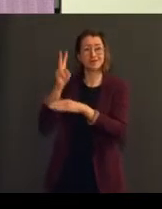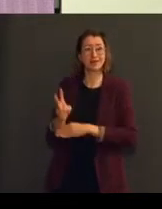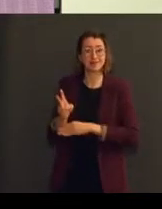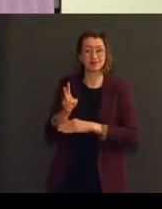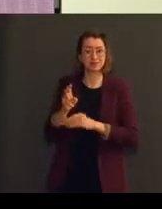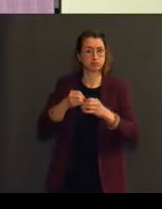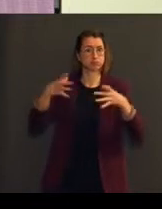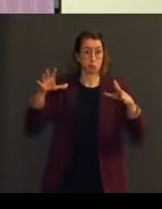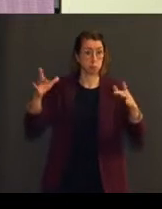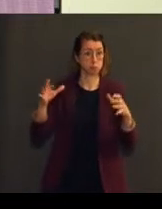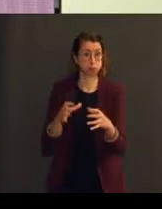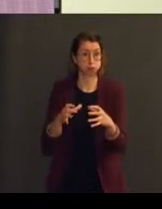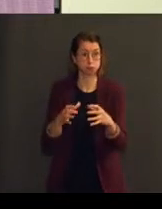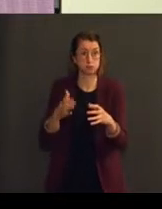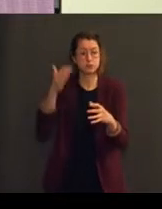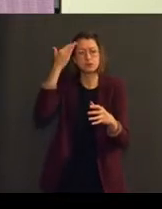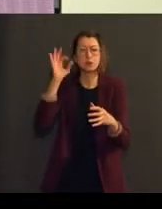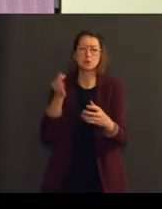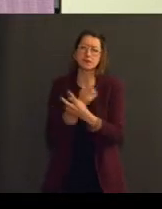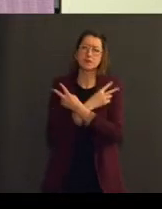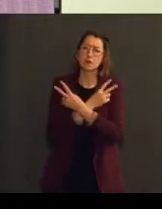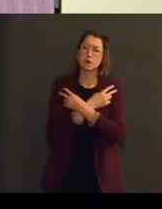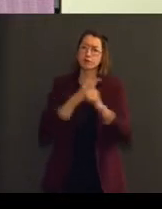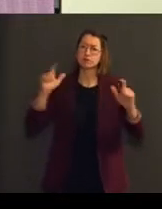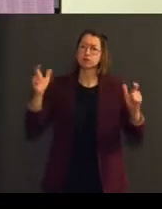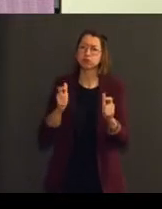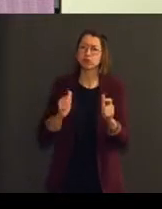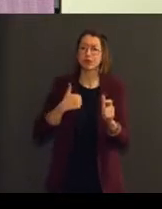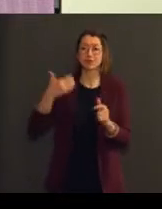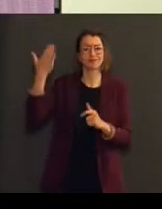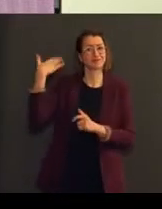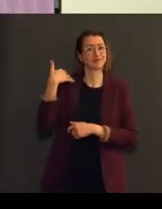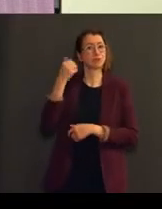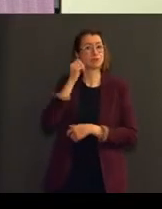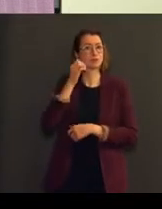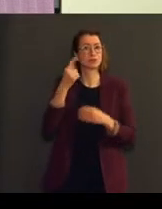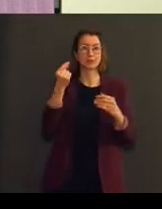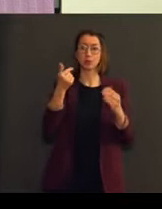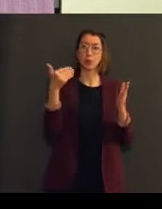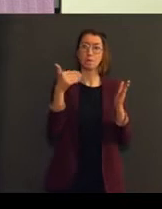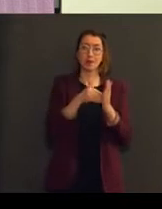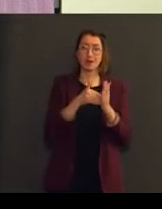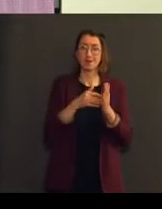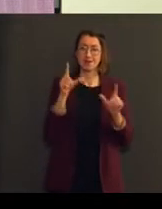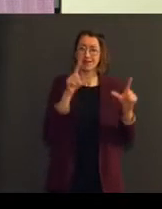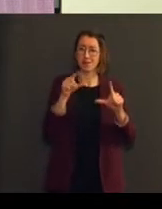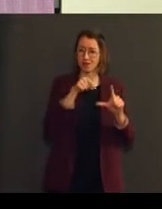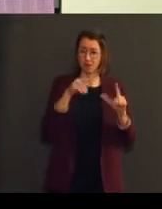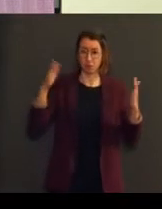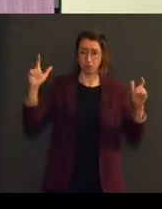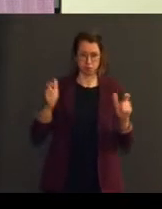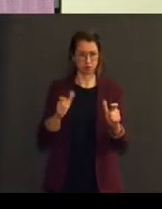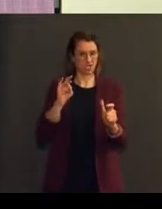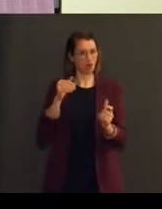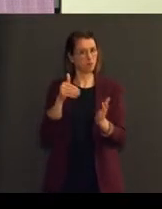les vacances, mais nous sommes passés de 70 000 tests par jour à peu près à 40 000 tests par jour. Et en contraste, malheureusement, on